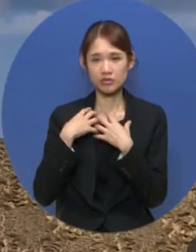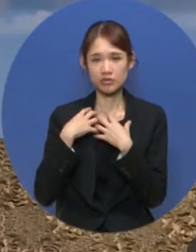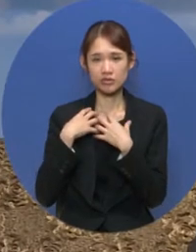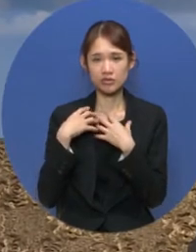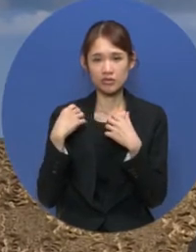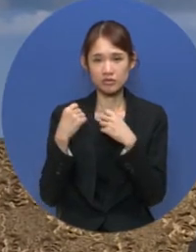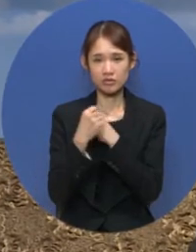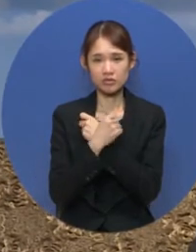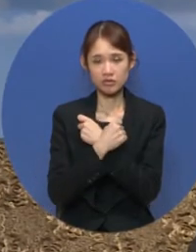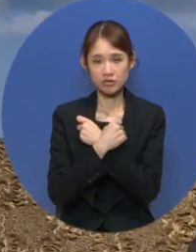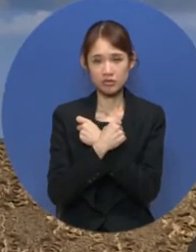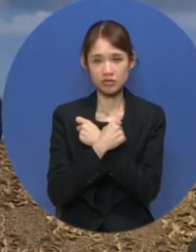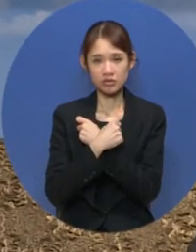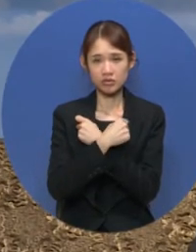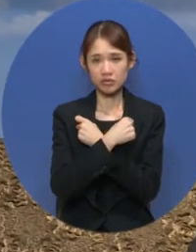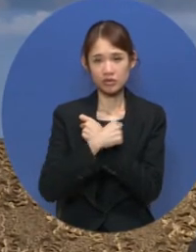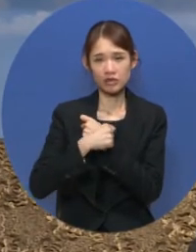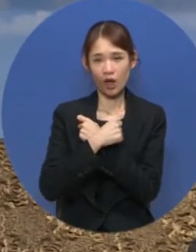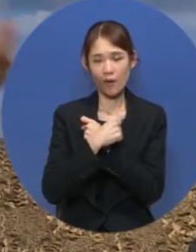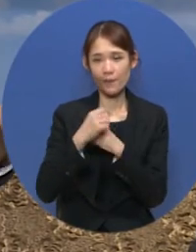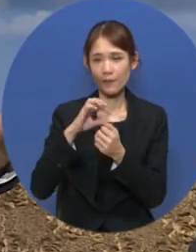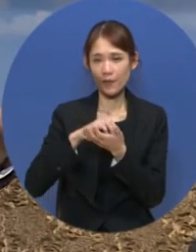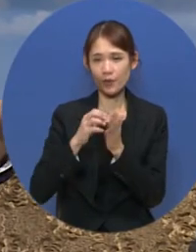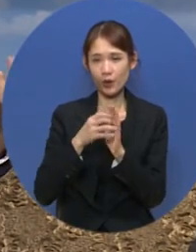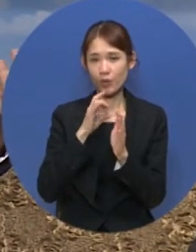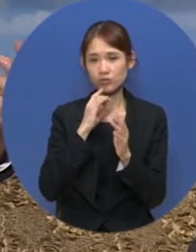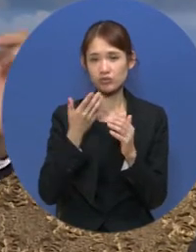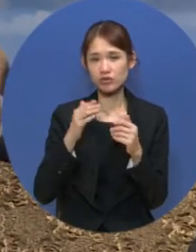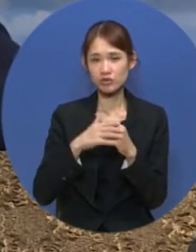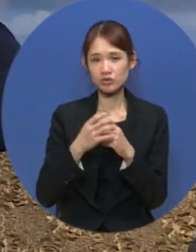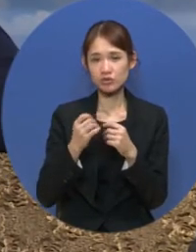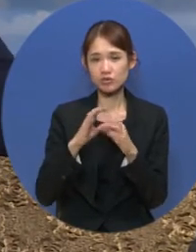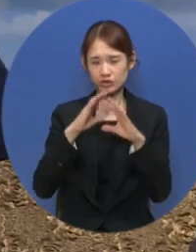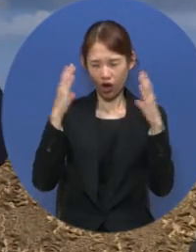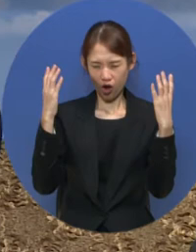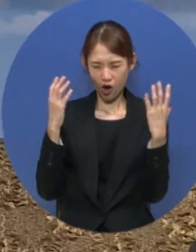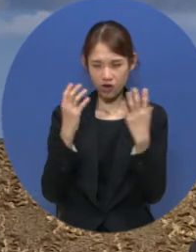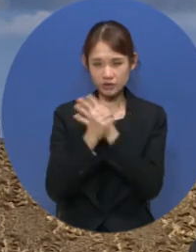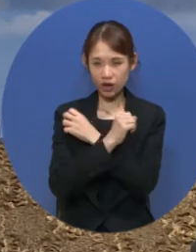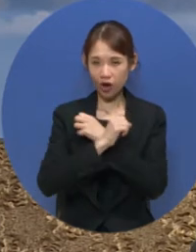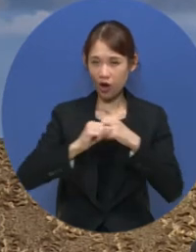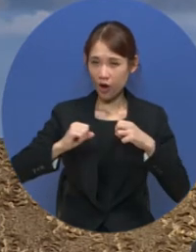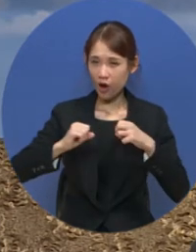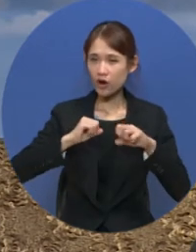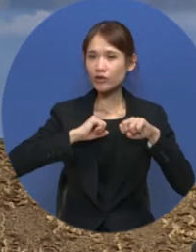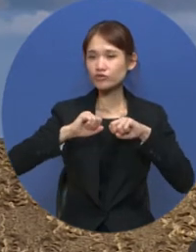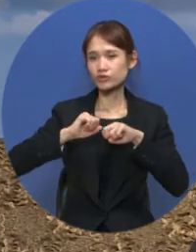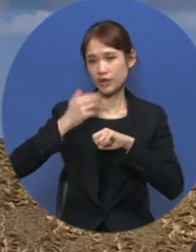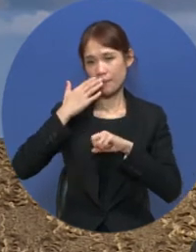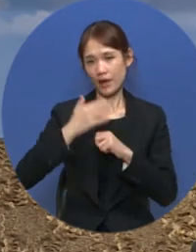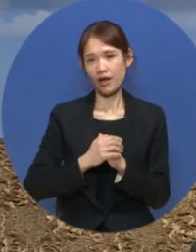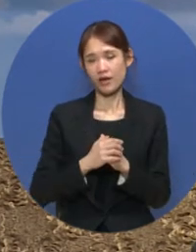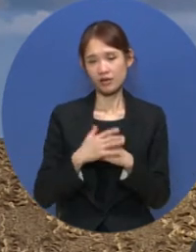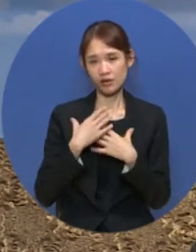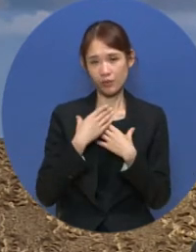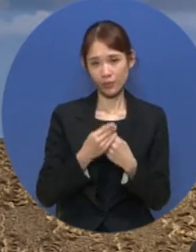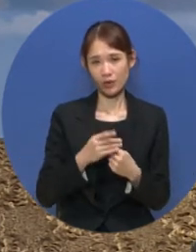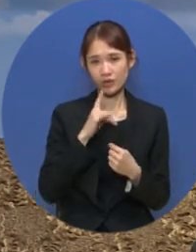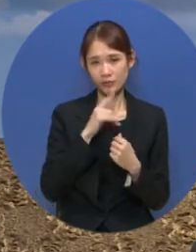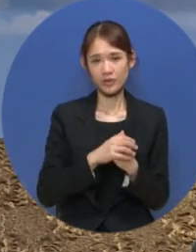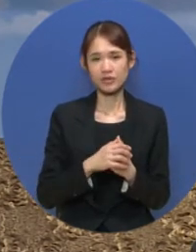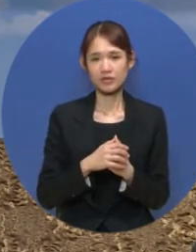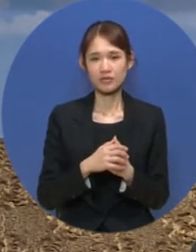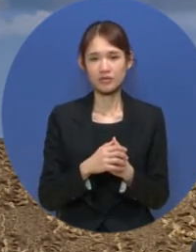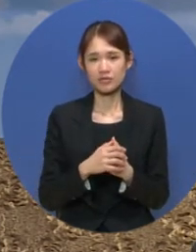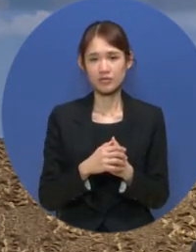이 액션밴드는 이 정도의 활동량이지만 아까 말씀하신 건 전체적으로 다 움직일 수 있어서 네. 편하다고 얘기를 하더라고요.